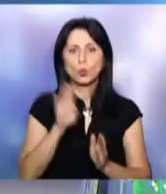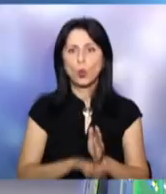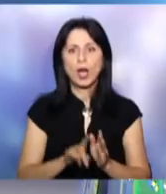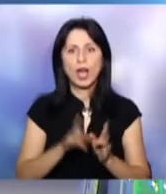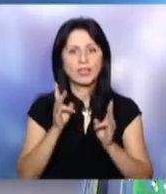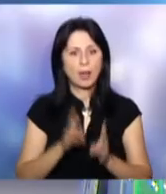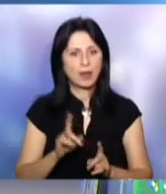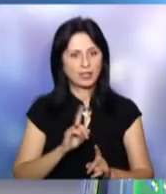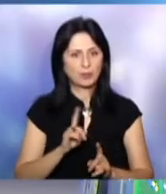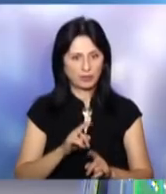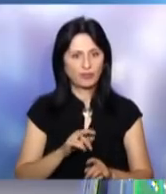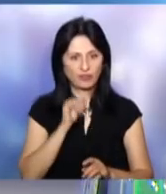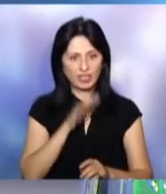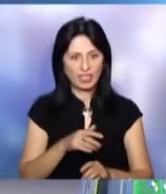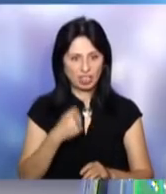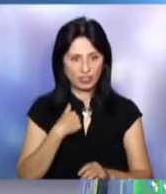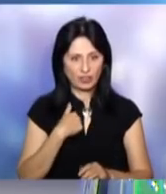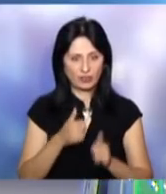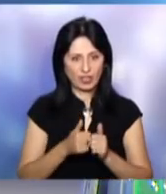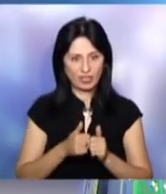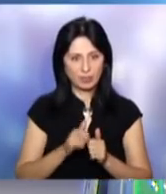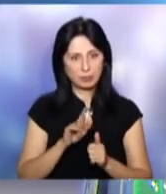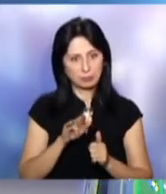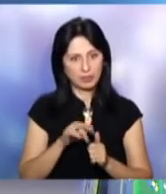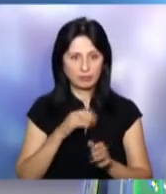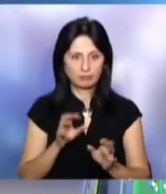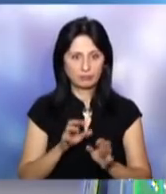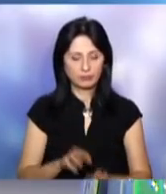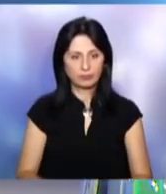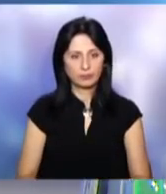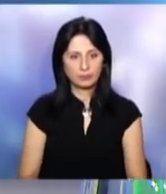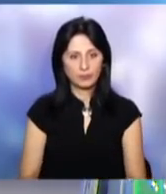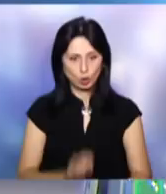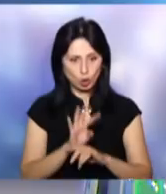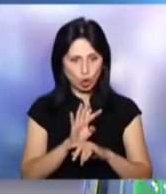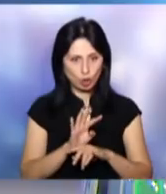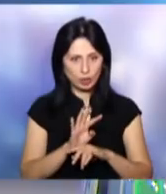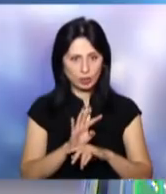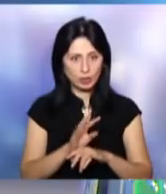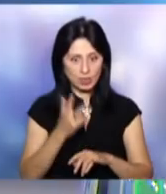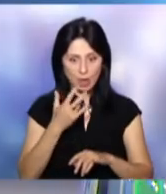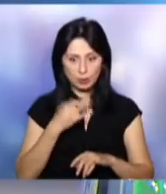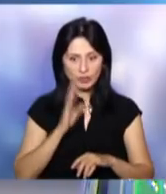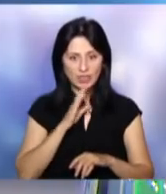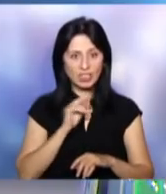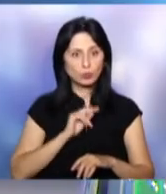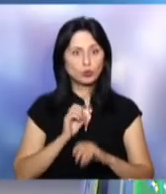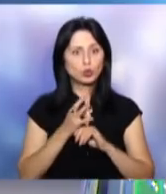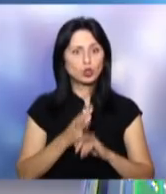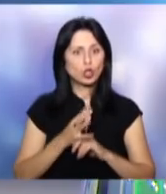რამ დაემართებათ, ვიდრე დაემართებოდეთ ჩვენს გვერდით. და როდესაც 14 საათი შობელი სამი შვილის დედა მუშაობს,